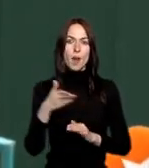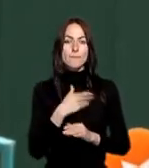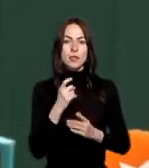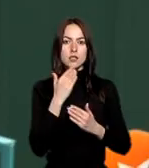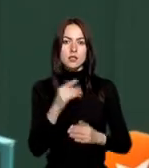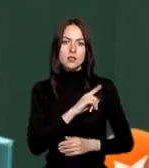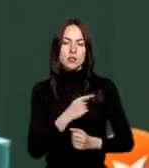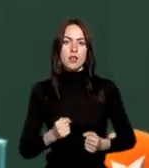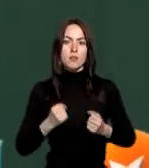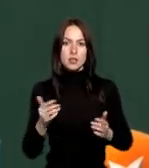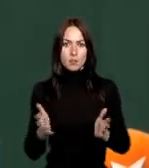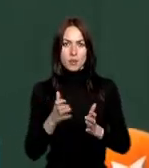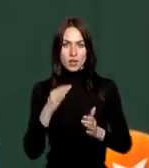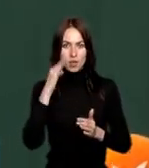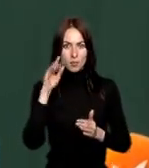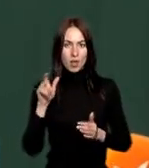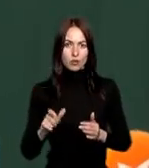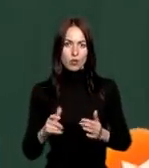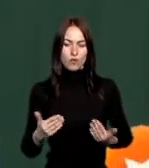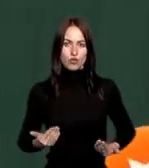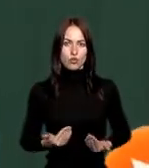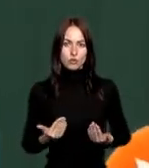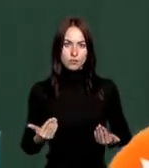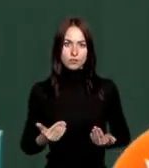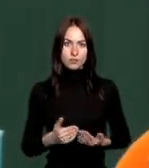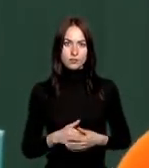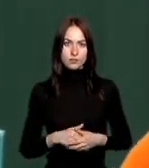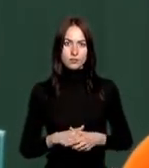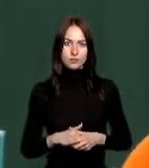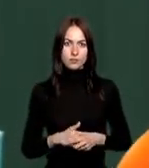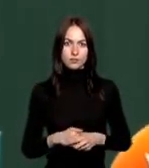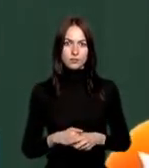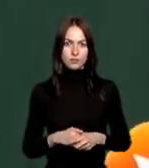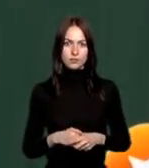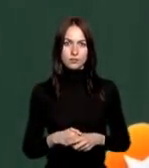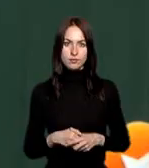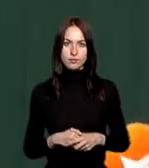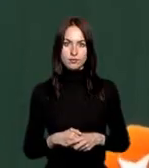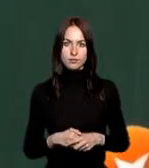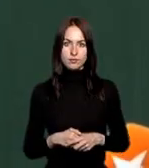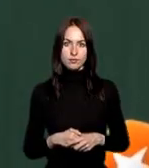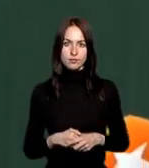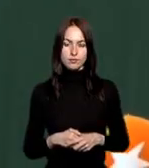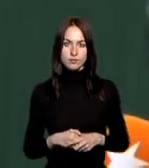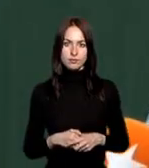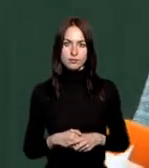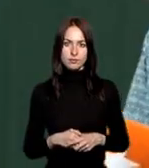останніх сил намагалися зберегти батькові життя. Із останніх сил старалися все купити і